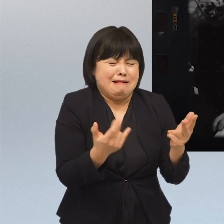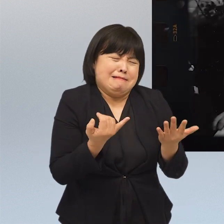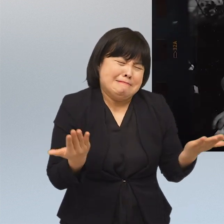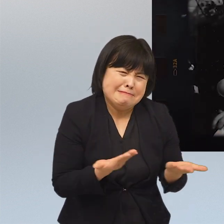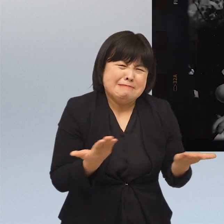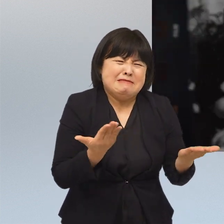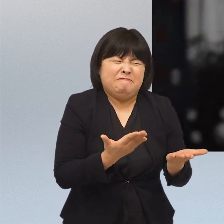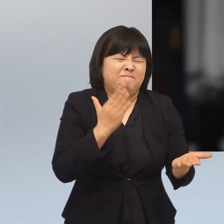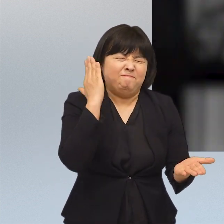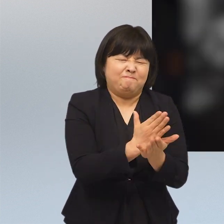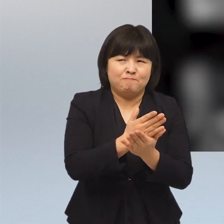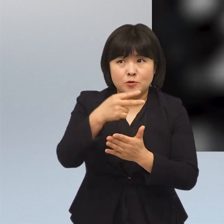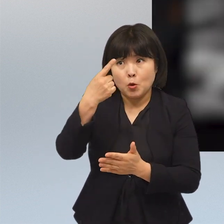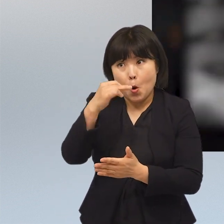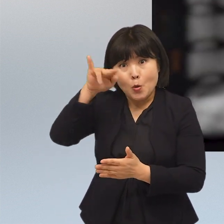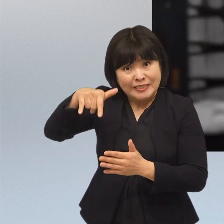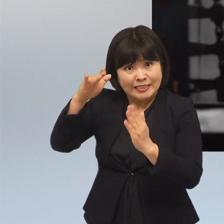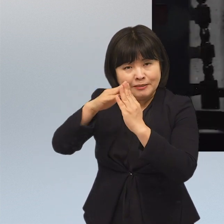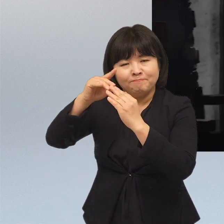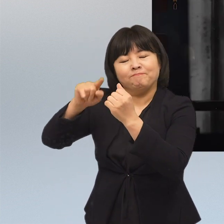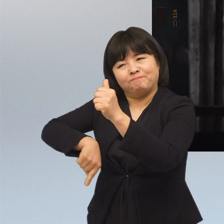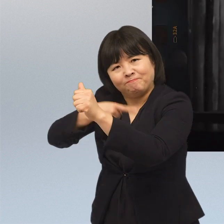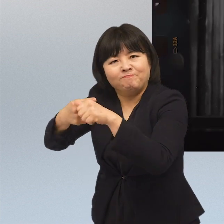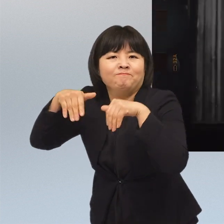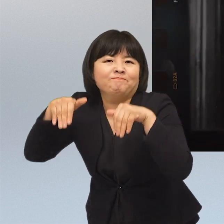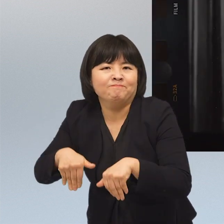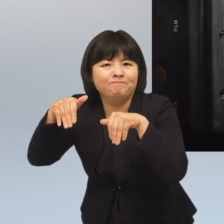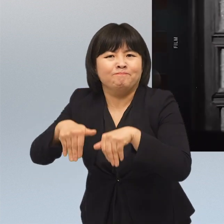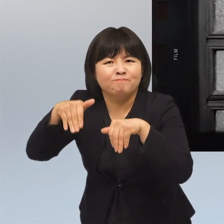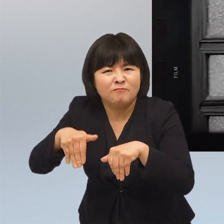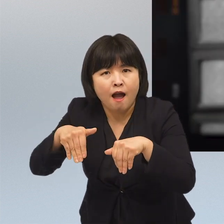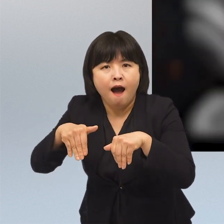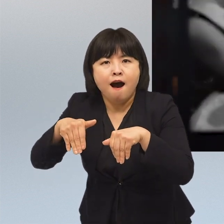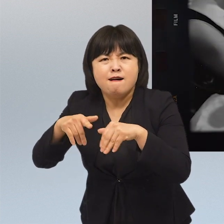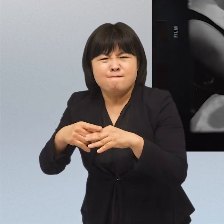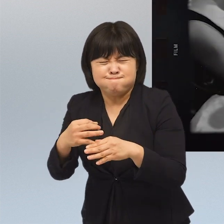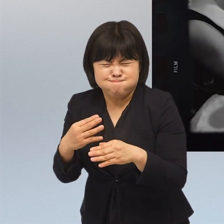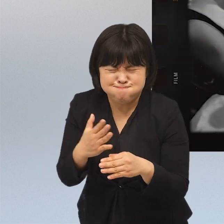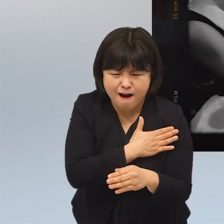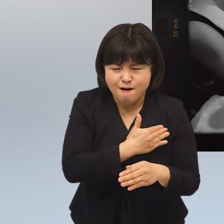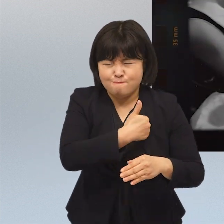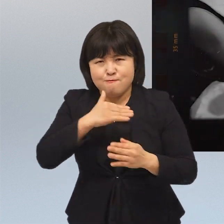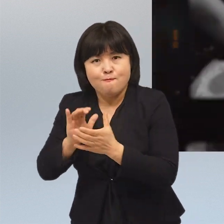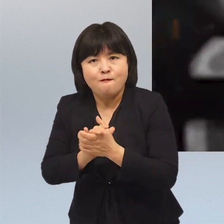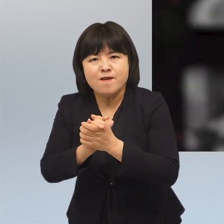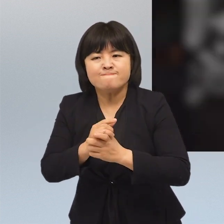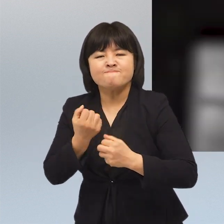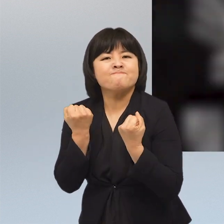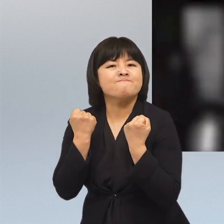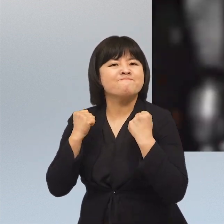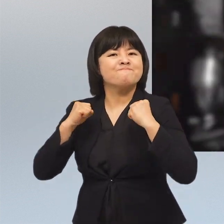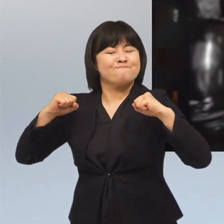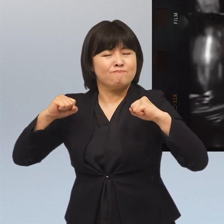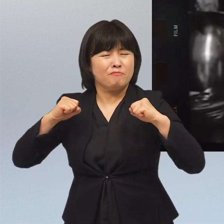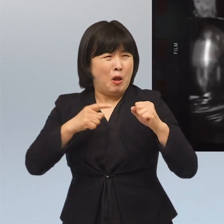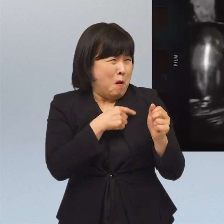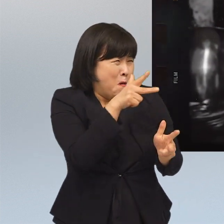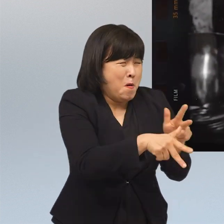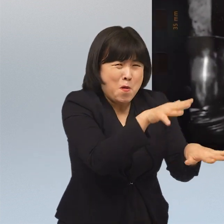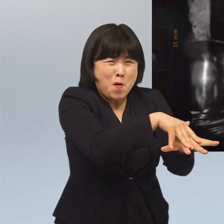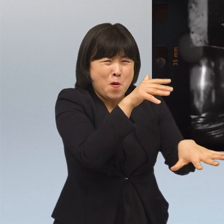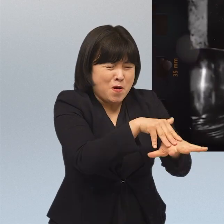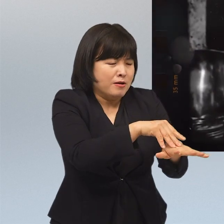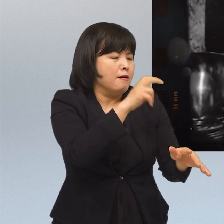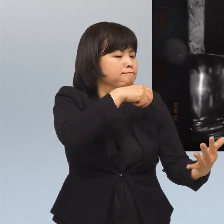공장에서 여급으로 일하다 동식의 집에 하녀로 들어가 풍요롭고 화목한 가정을 장악하는 하녀. 방직